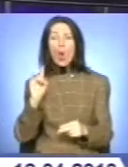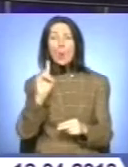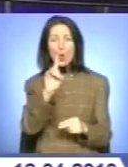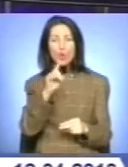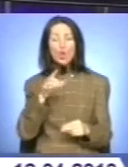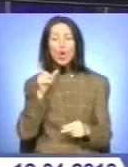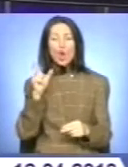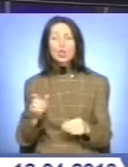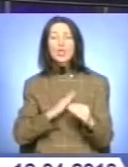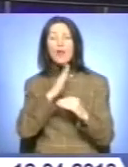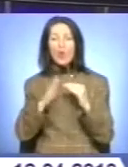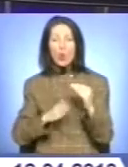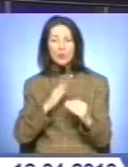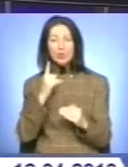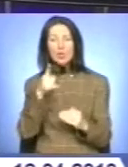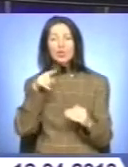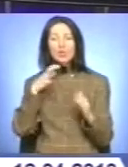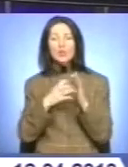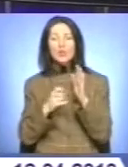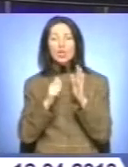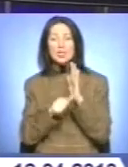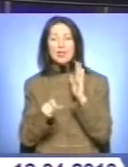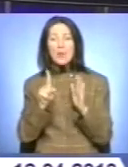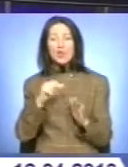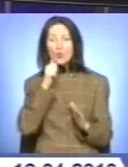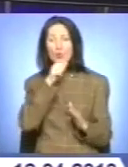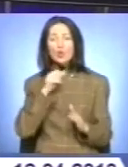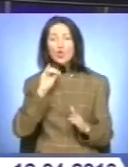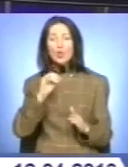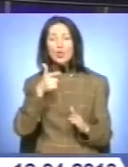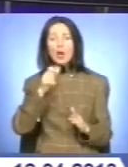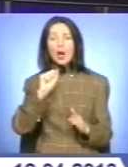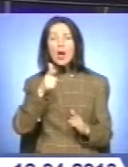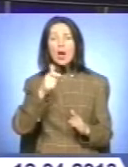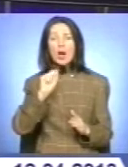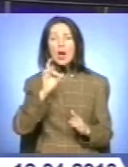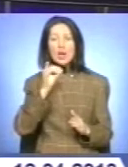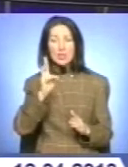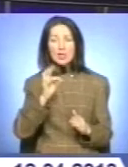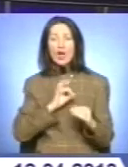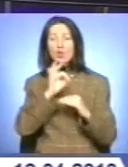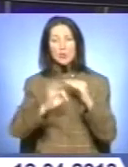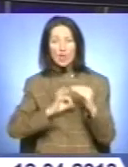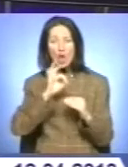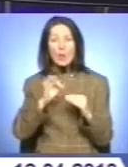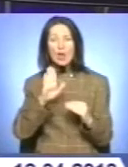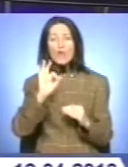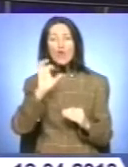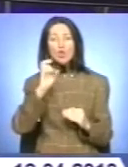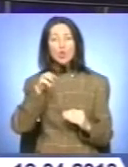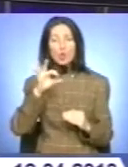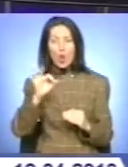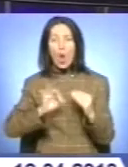в космос. У 1961 році Юрій Гагарін на космічному кораблі «Восток» облетів Землю.